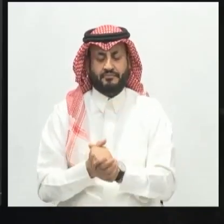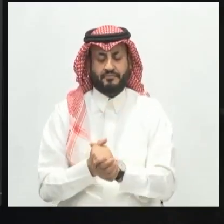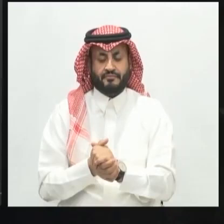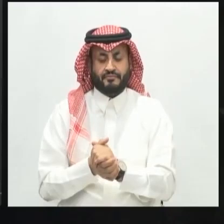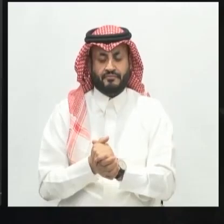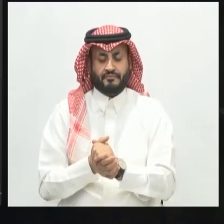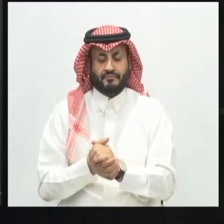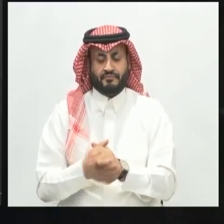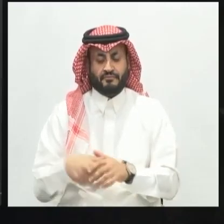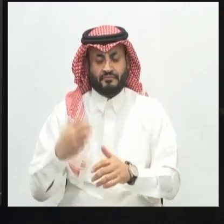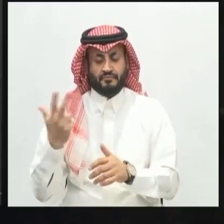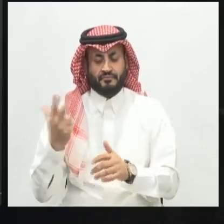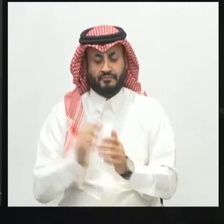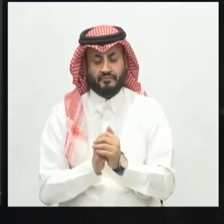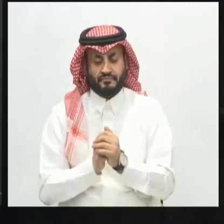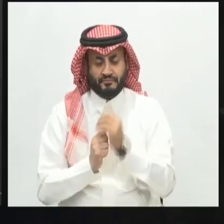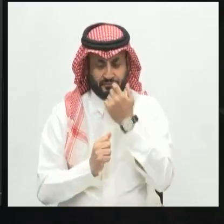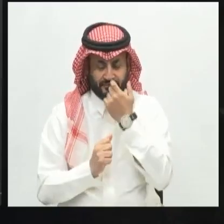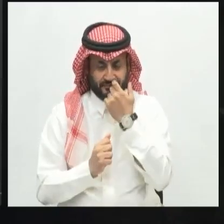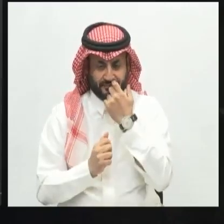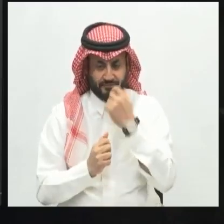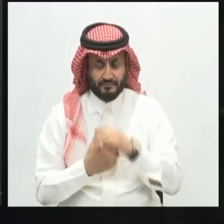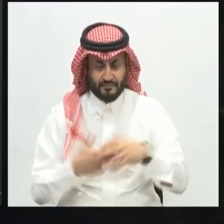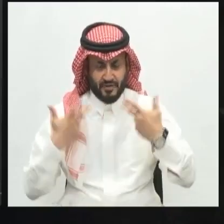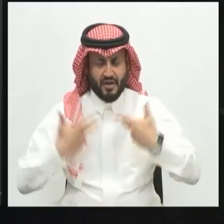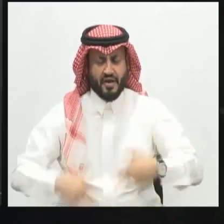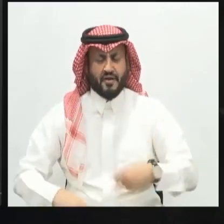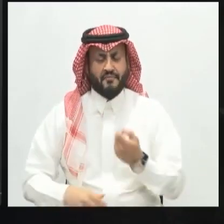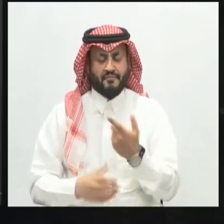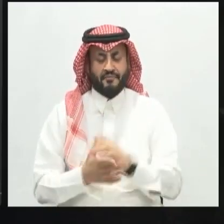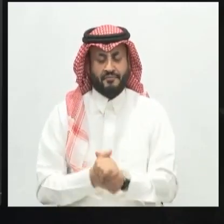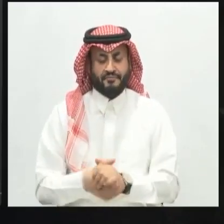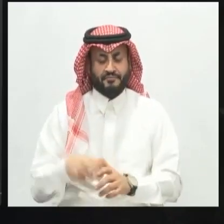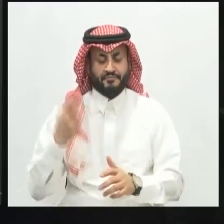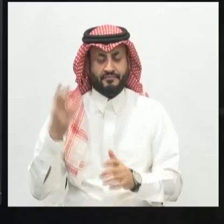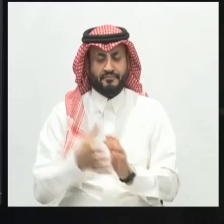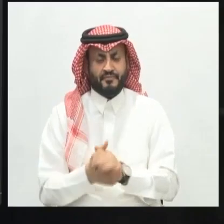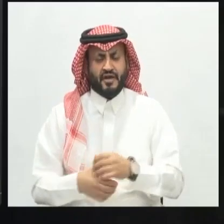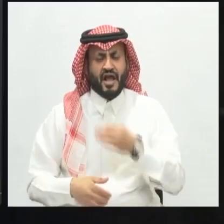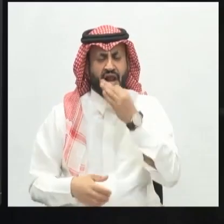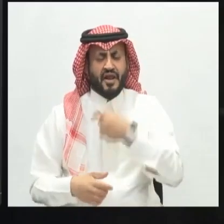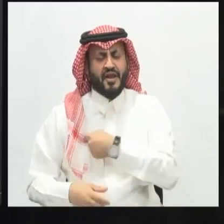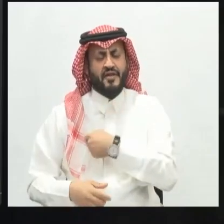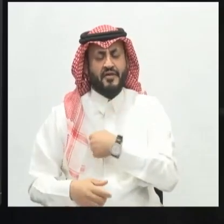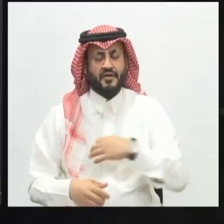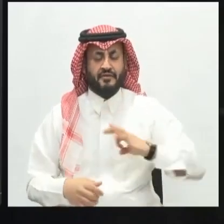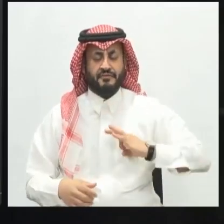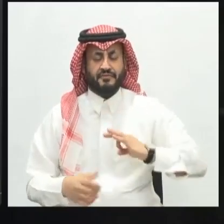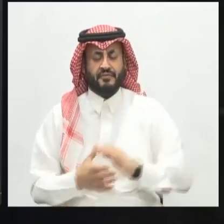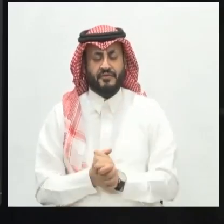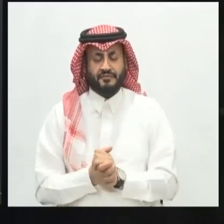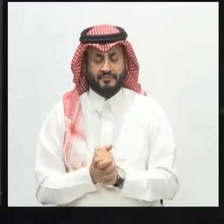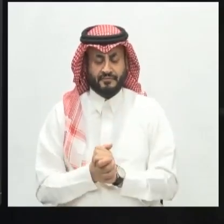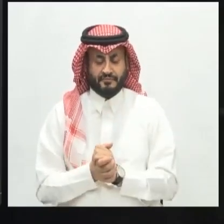الله فيكم ثامنا التجمل باللبس اللائق تاسعا مناداه الناس باحب